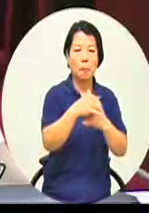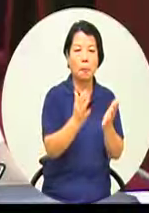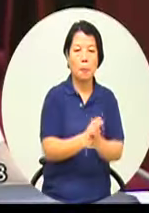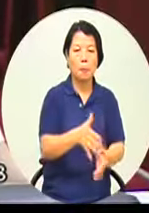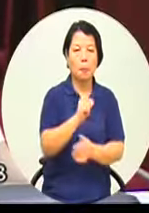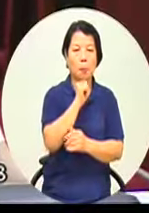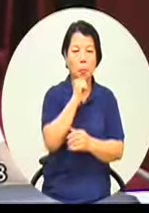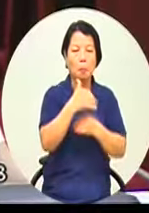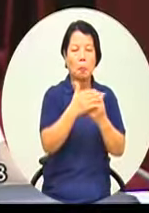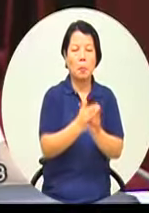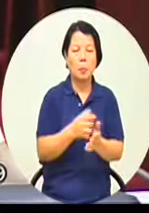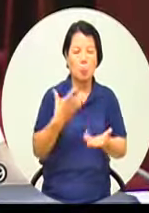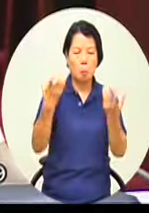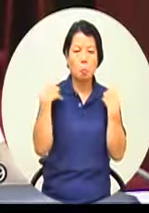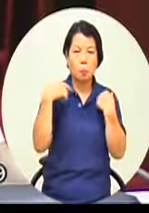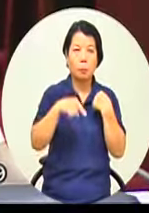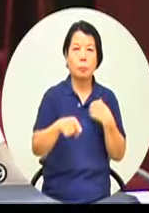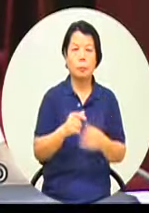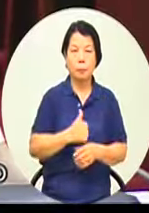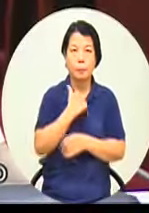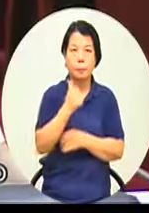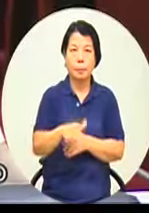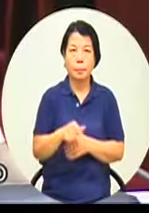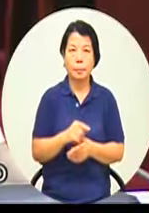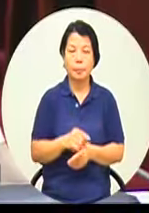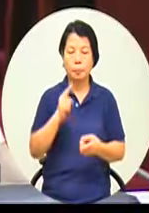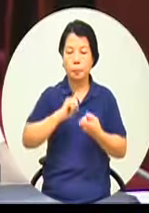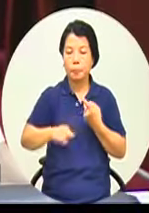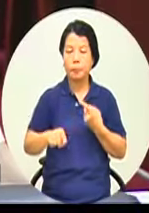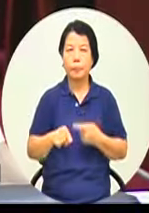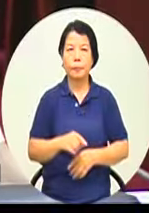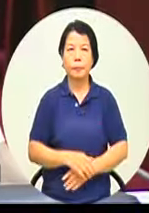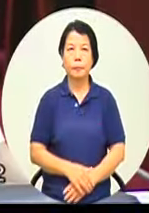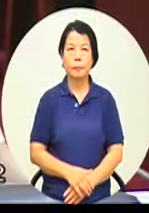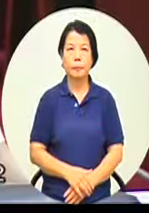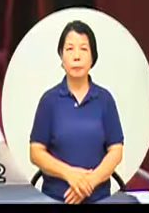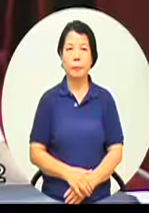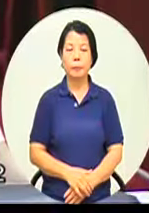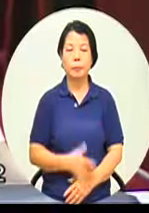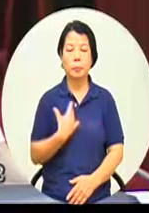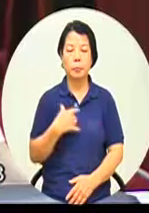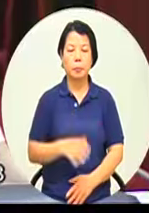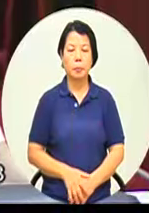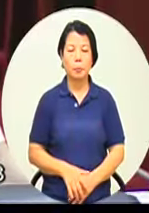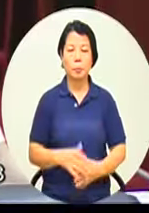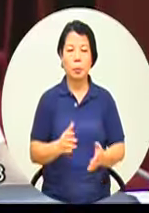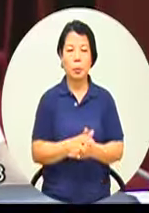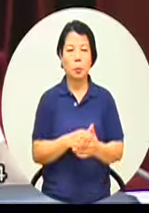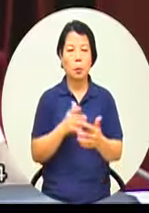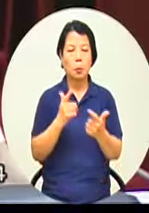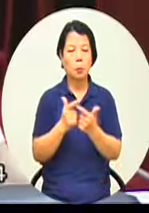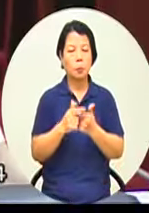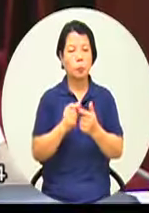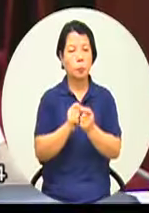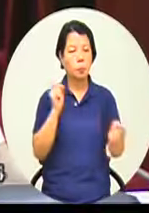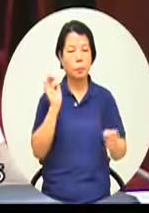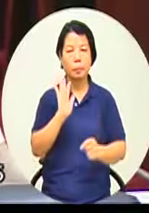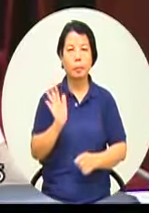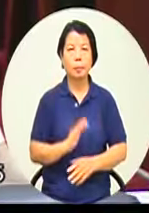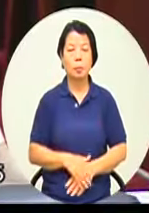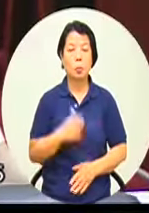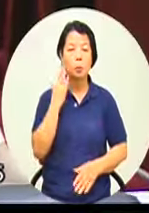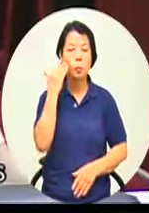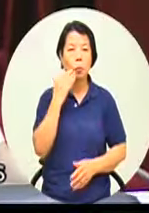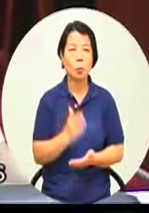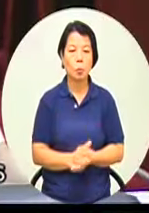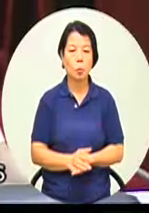这一些，所以今天老实讲，这些都不是永久的办法，所以休耕如果